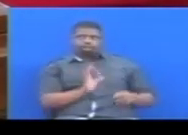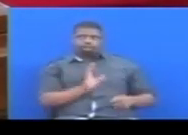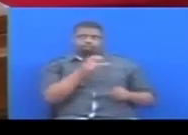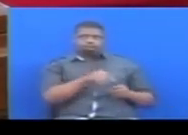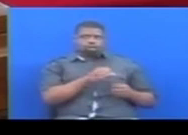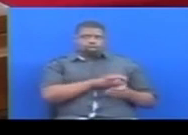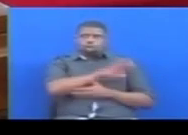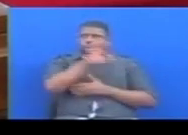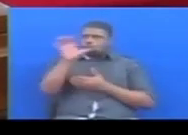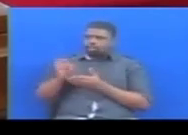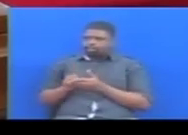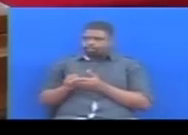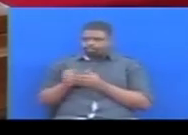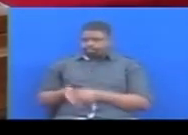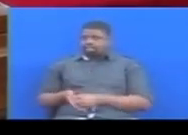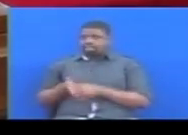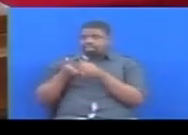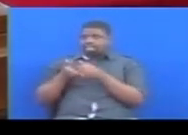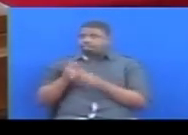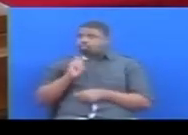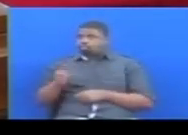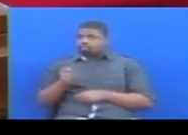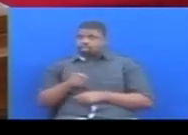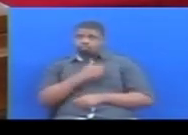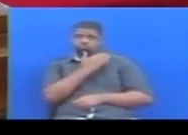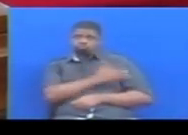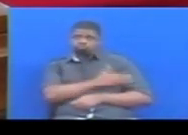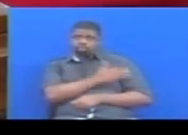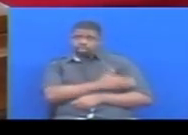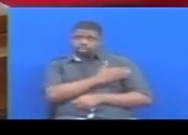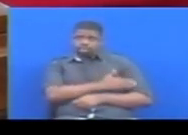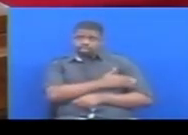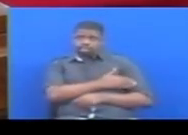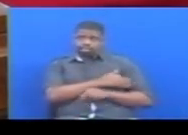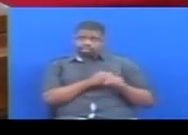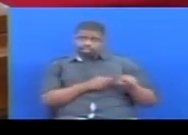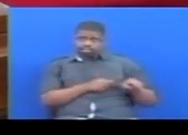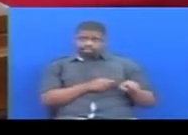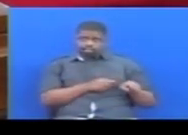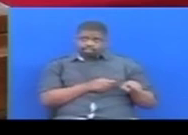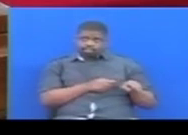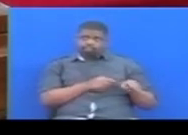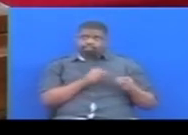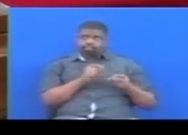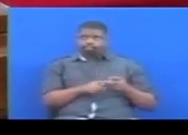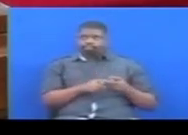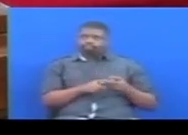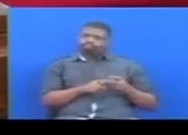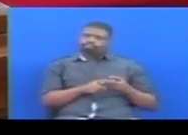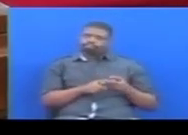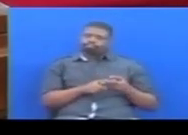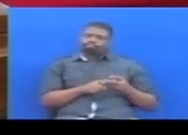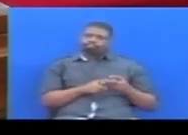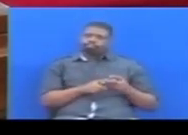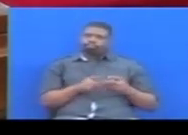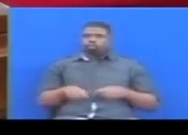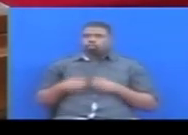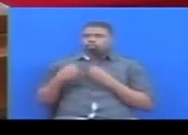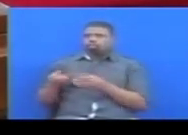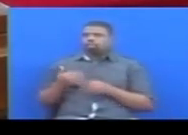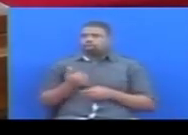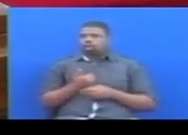yote. Mheshimiwa Naibu Spika, huduma atamizi kwa maana incubators hutolewa kwa